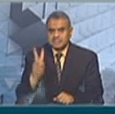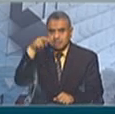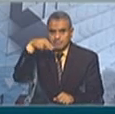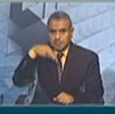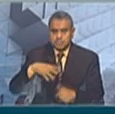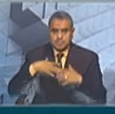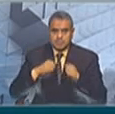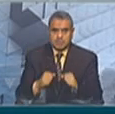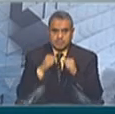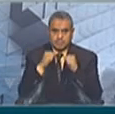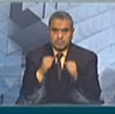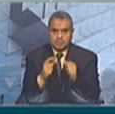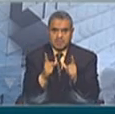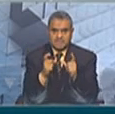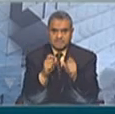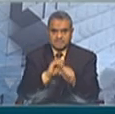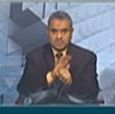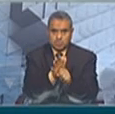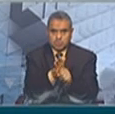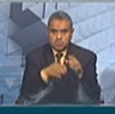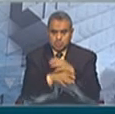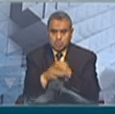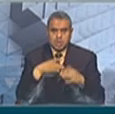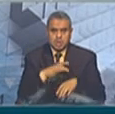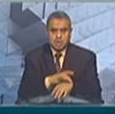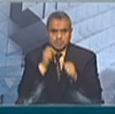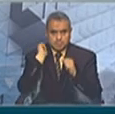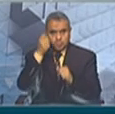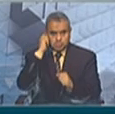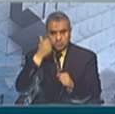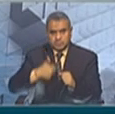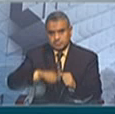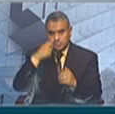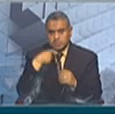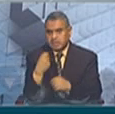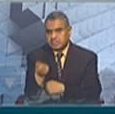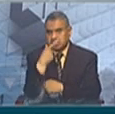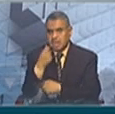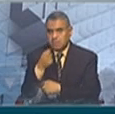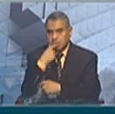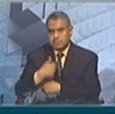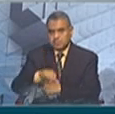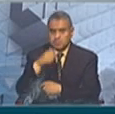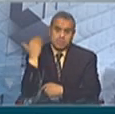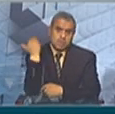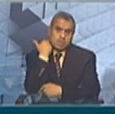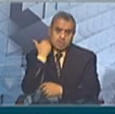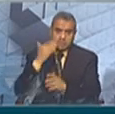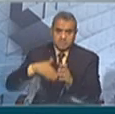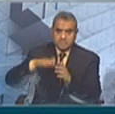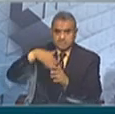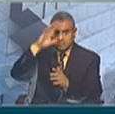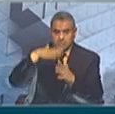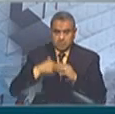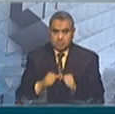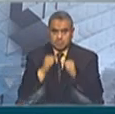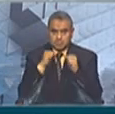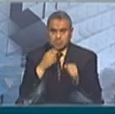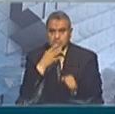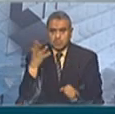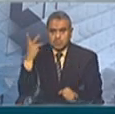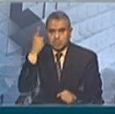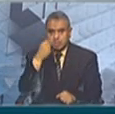887 متعافيا من فيروس كورونا من المستشفيات بعد تمام شفائهم، ليرتفع إجمالي المتعافين من هذا الفيروس